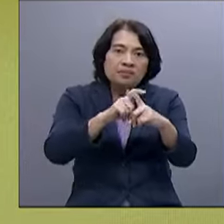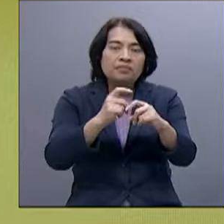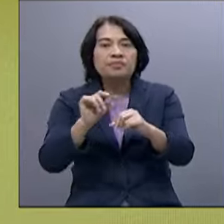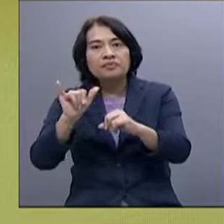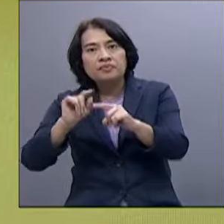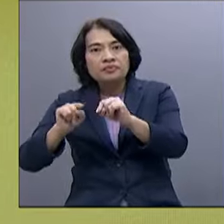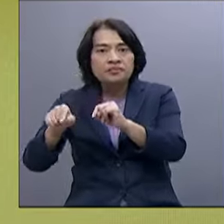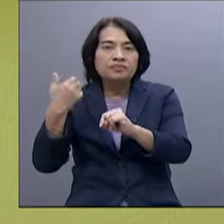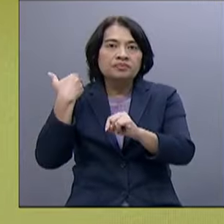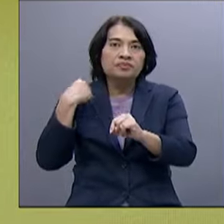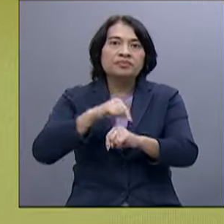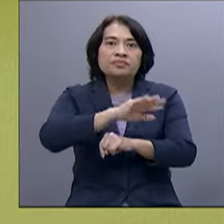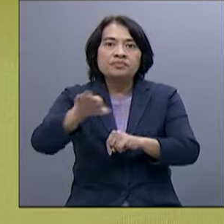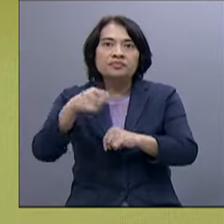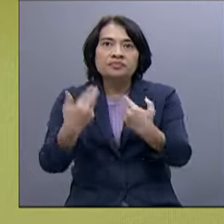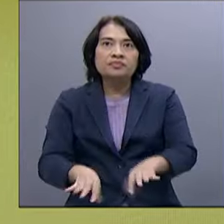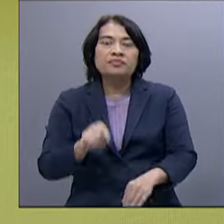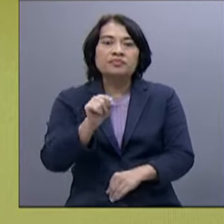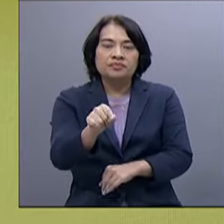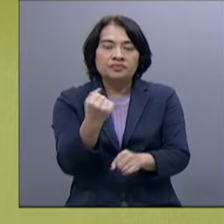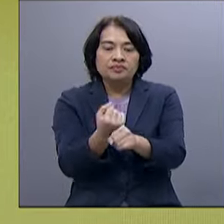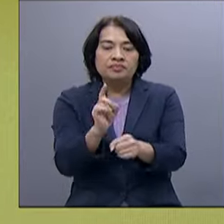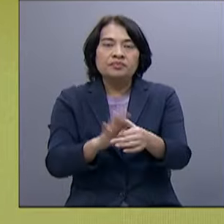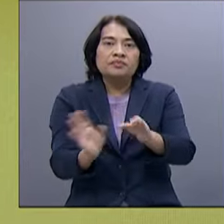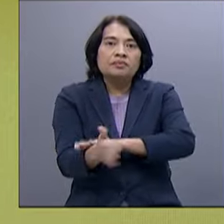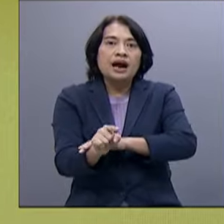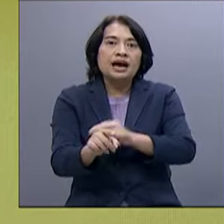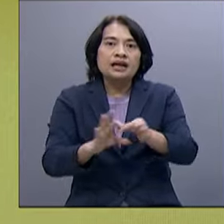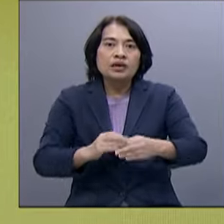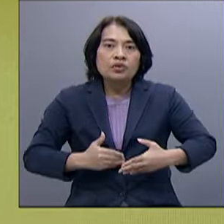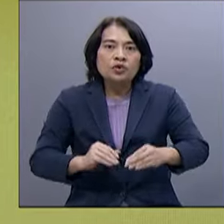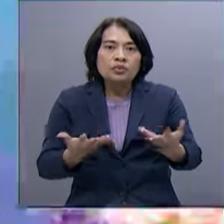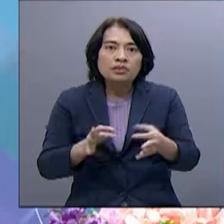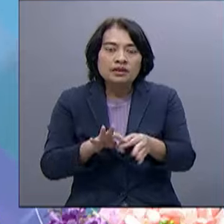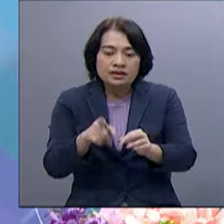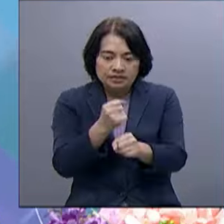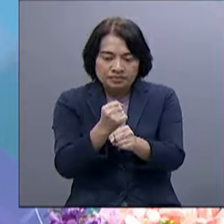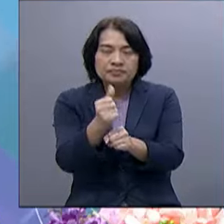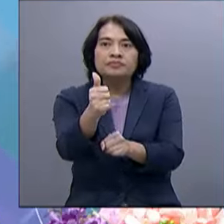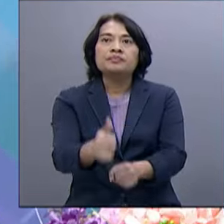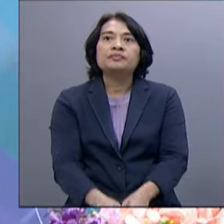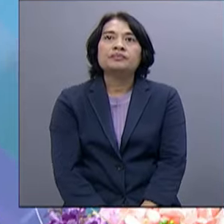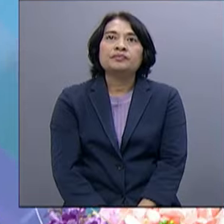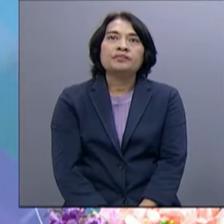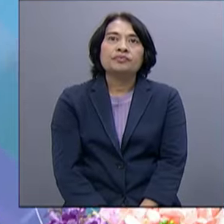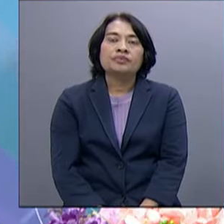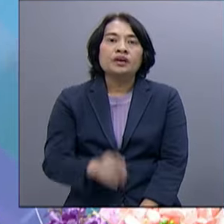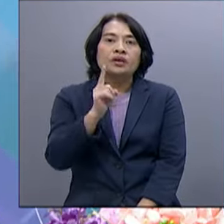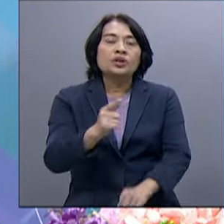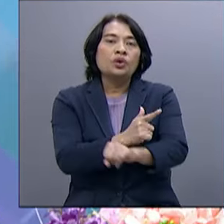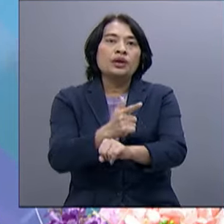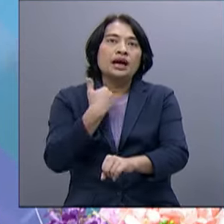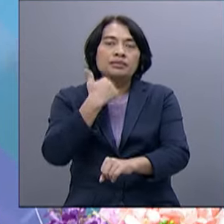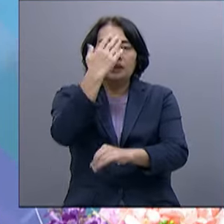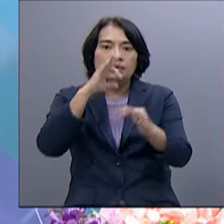ายเป็น3โครโมโซมพอเป็นหมันปั๊บเอาล่ะเราจะสามารถตัดตอนมันได้ ก็เดี๋ยวต้องรอคือก็ต้องรอถ้าใช้เวลาหน่อย ใช่ มั้ยฮะเพราะ